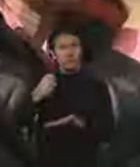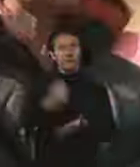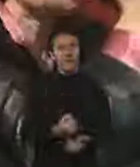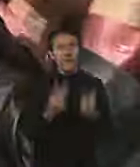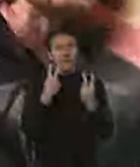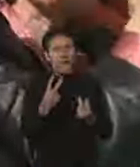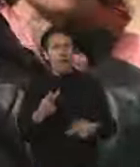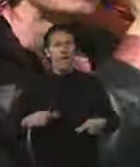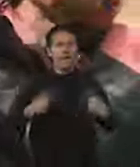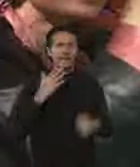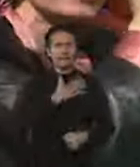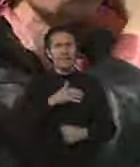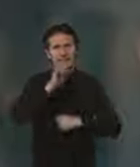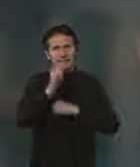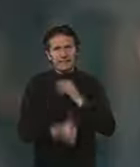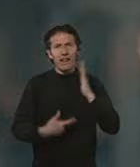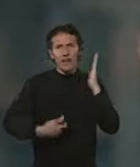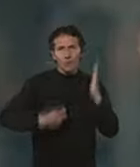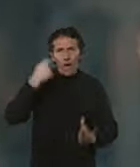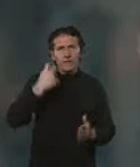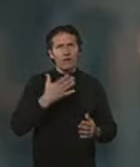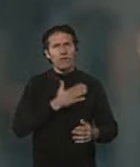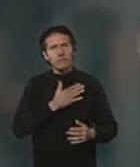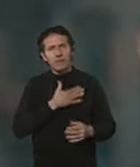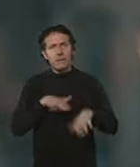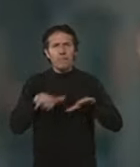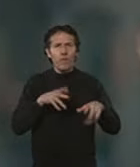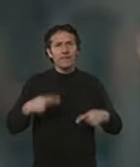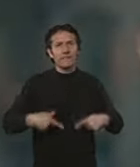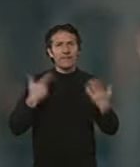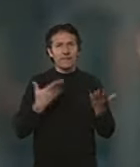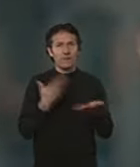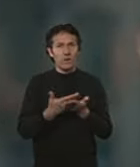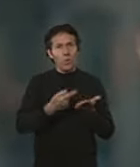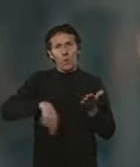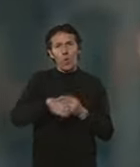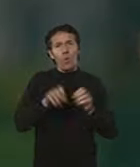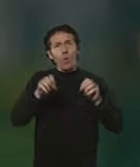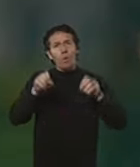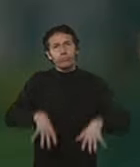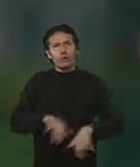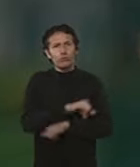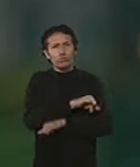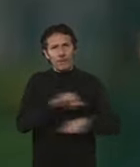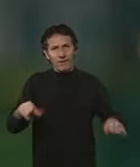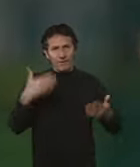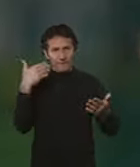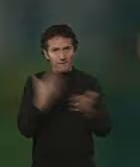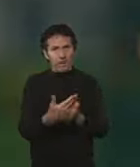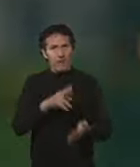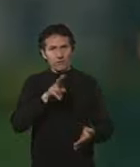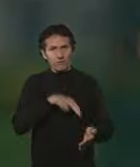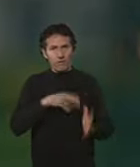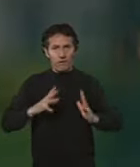un art de vivre une éducation un mode de vie auquel nous ne renoncerons jamais voilà